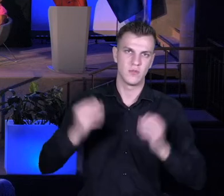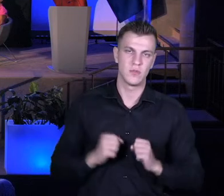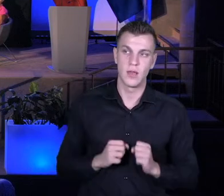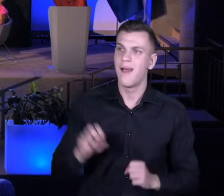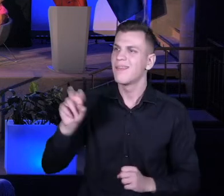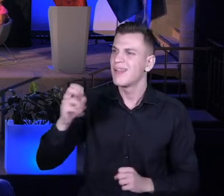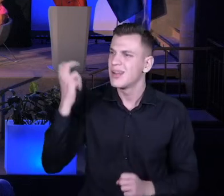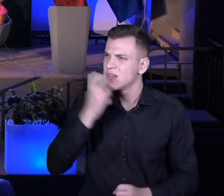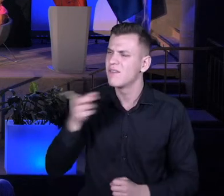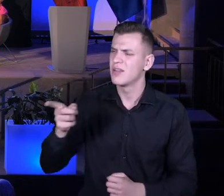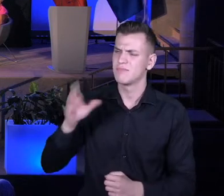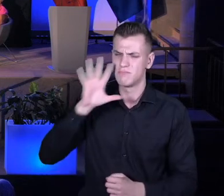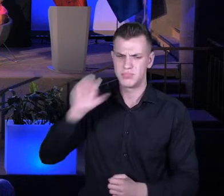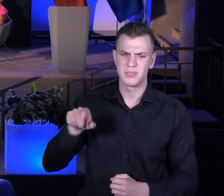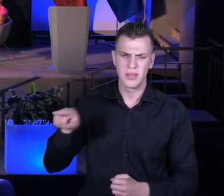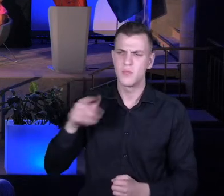takie działania